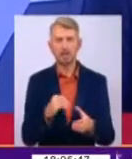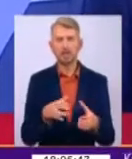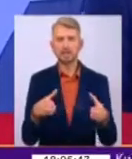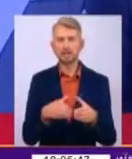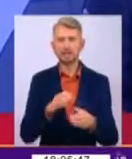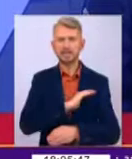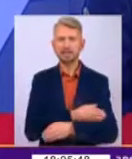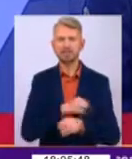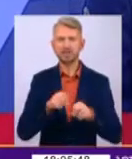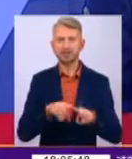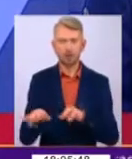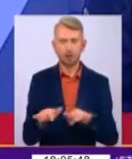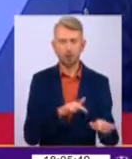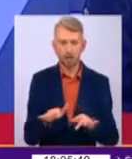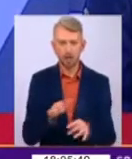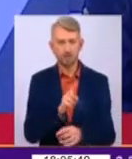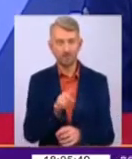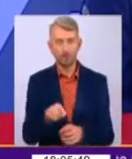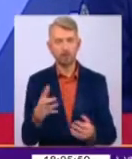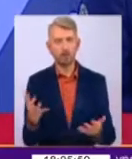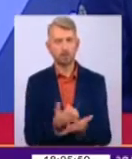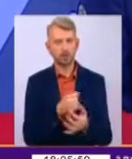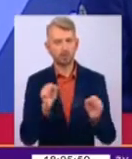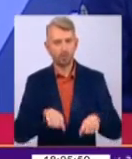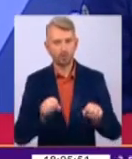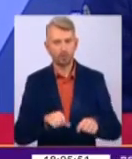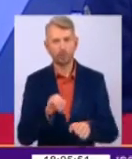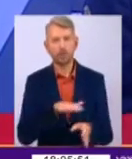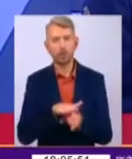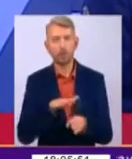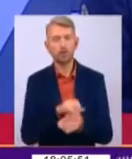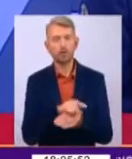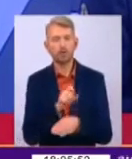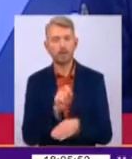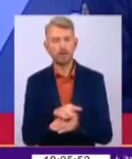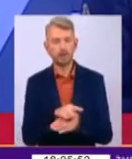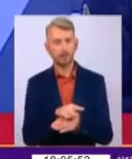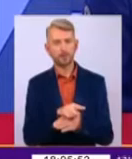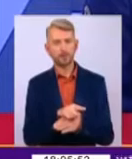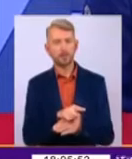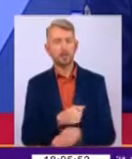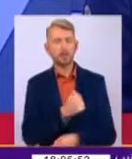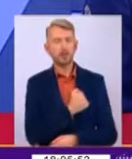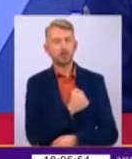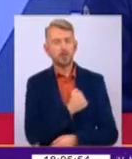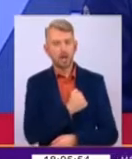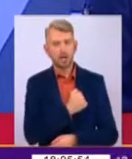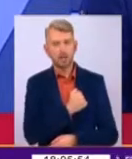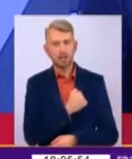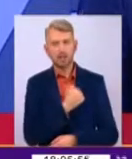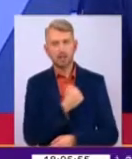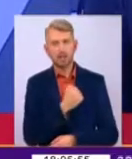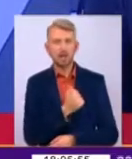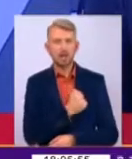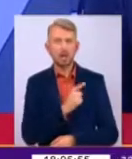операцій. Вони набули спроможності і виконують завдання. На жаль, скажімо, на жаль,